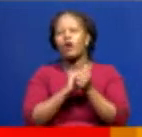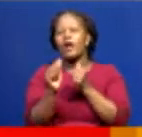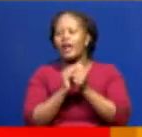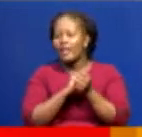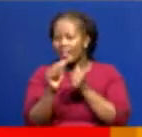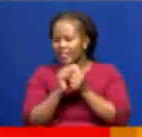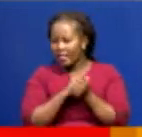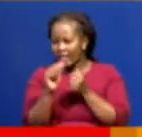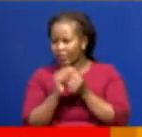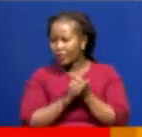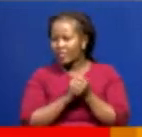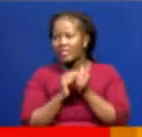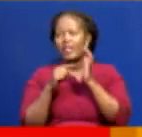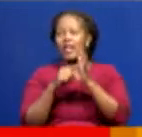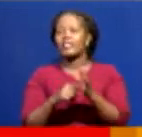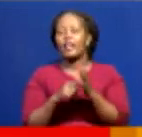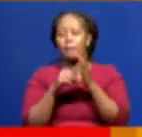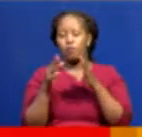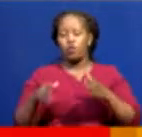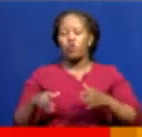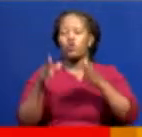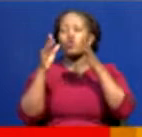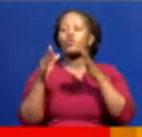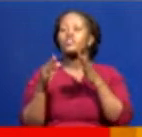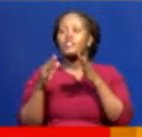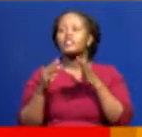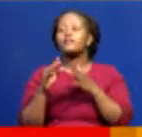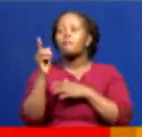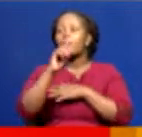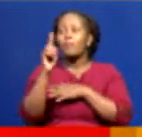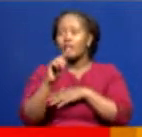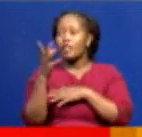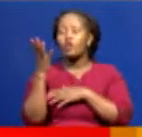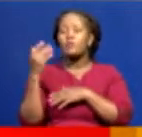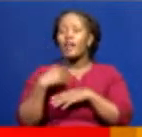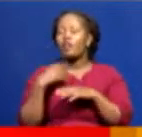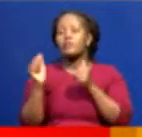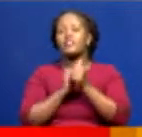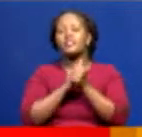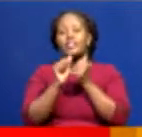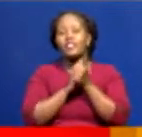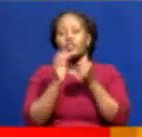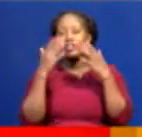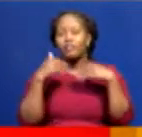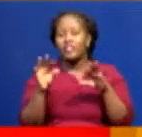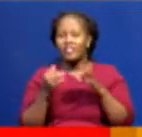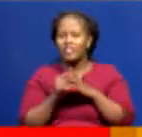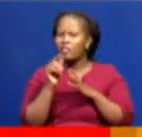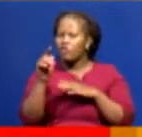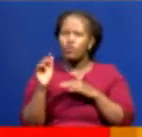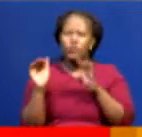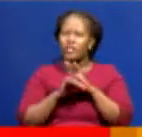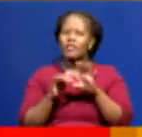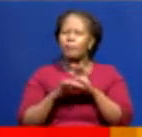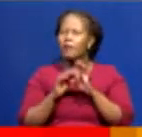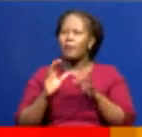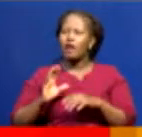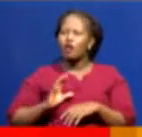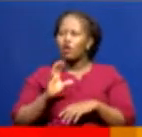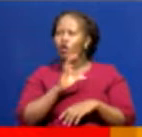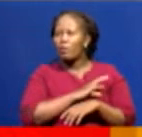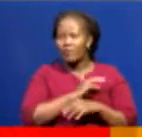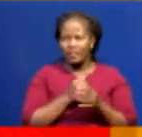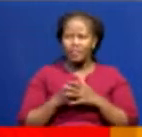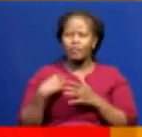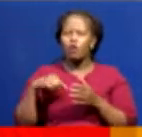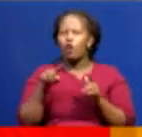umeshuhudiwa, barabara ya expressway imepitia hiyo, kama wewe kama mwanachama wa hiyo kamati ya uchukuzi pale bungeni, pale Kitengela